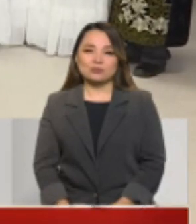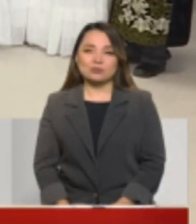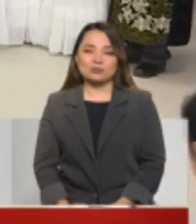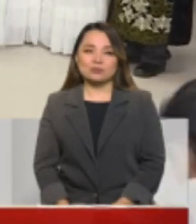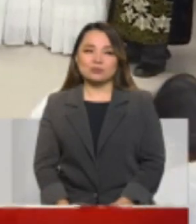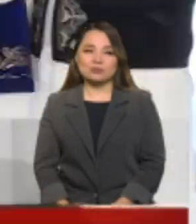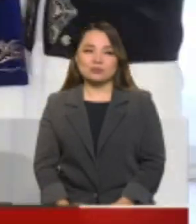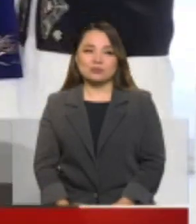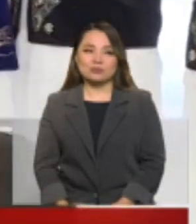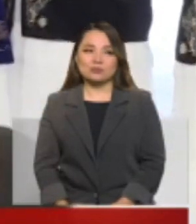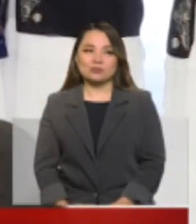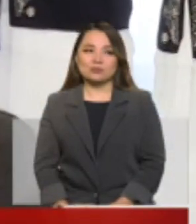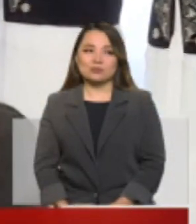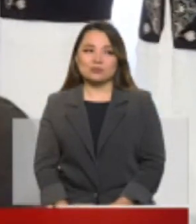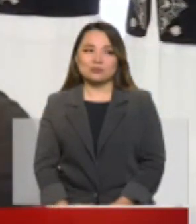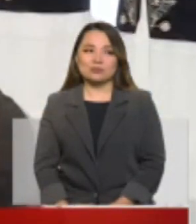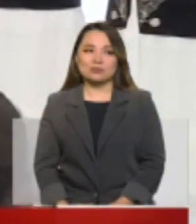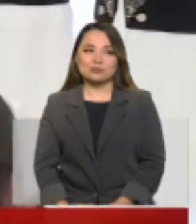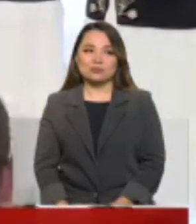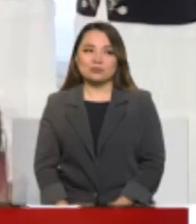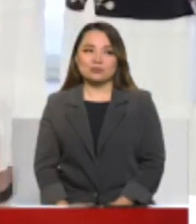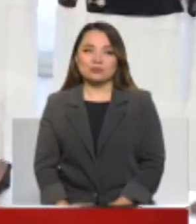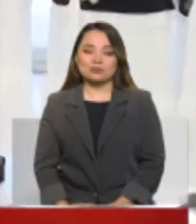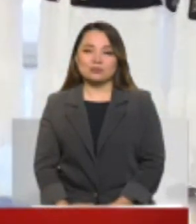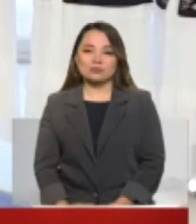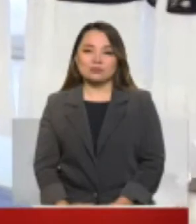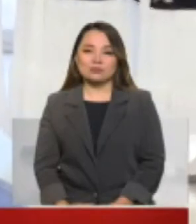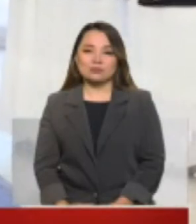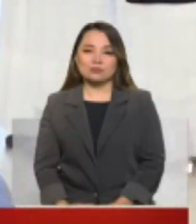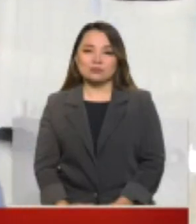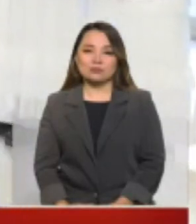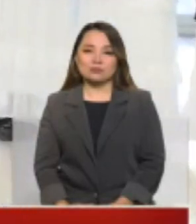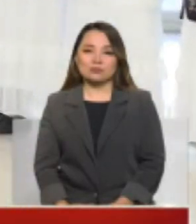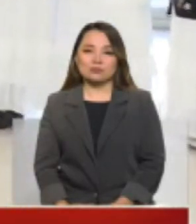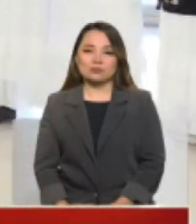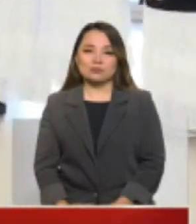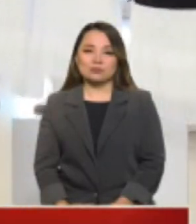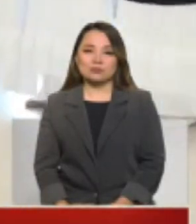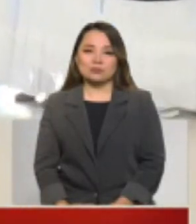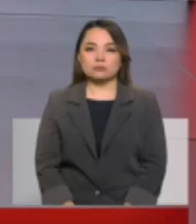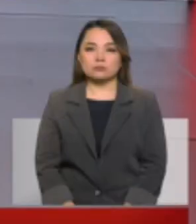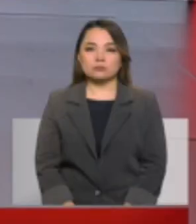Қуан Нұрақын, Ерболат Әлібек, Қазақстан ұлттық телеарнасы, Алматыдан.